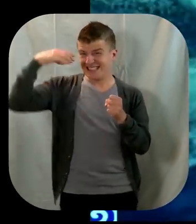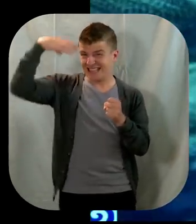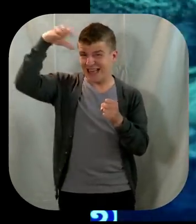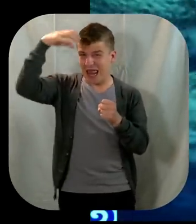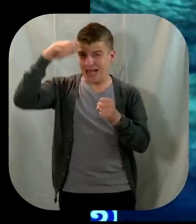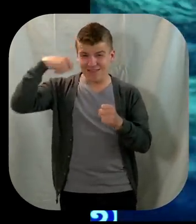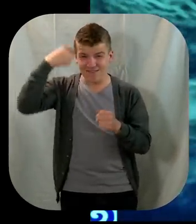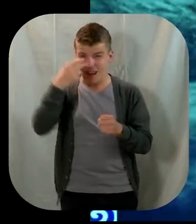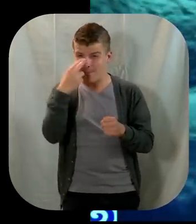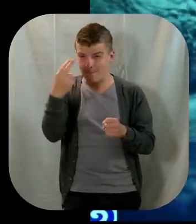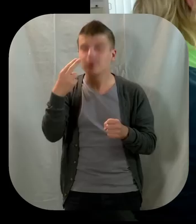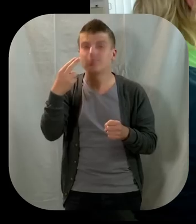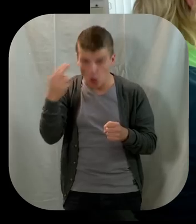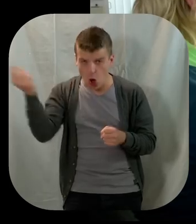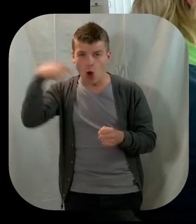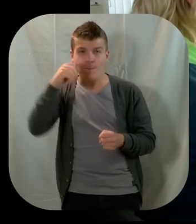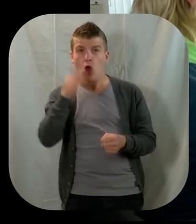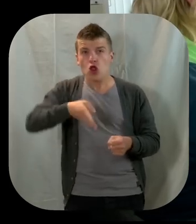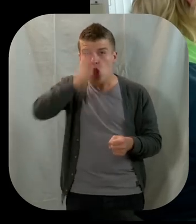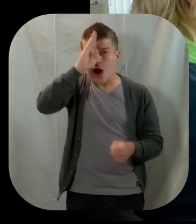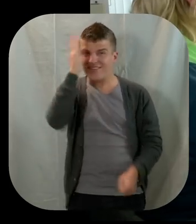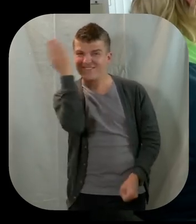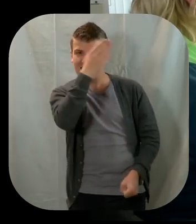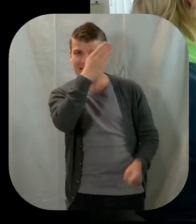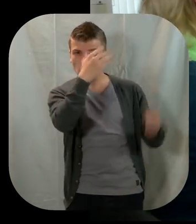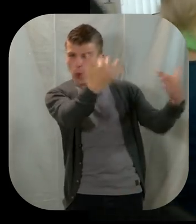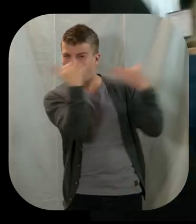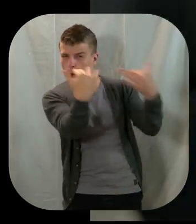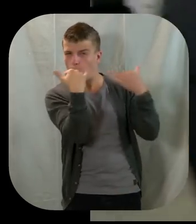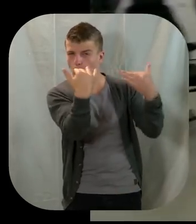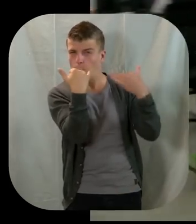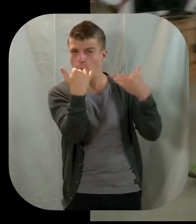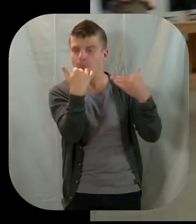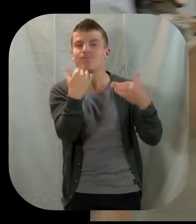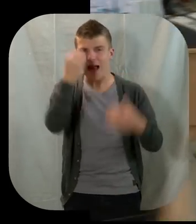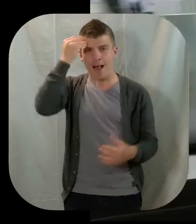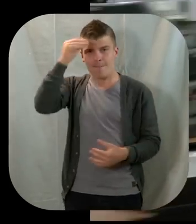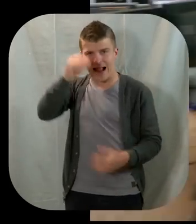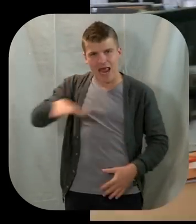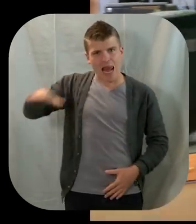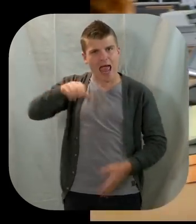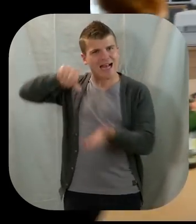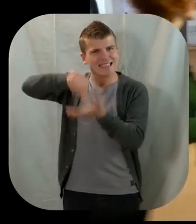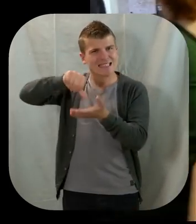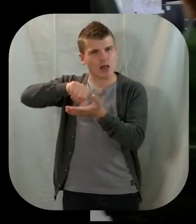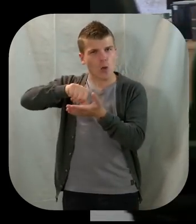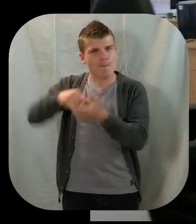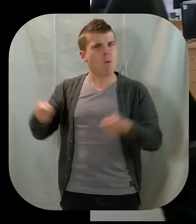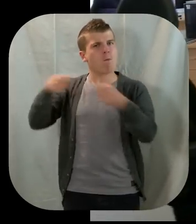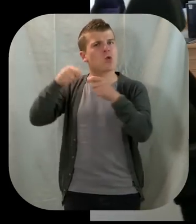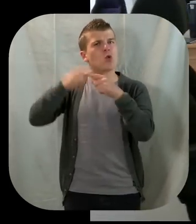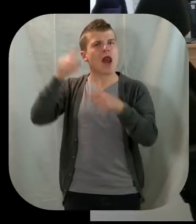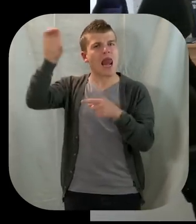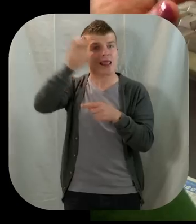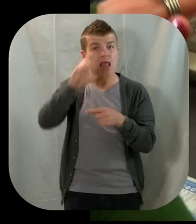zu sehen, wie der Orkan kommt von Nordwesten. Im gemeinsamen Melde und Lagezentrum Bund und Länder haben sie die Warnung auch bekommen